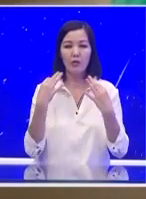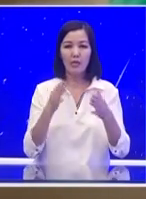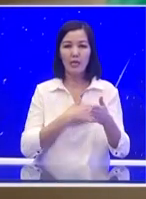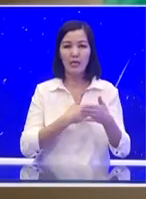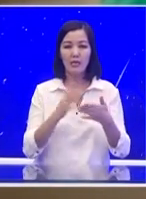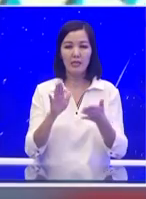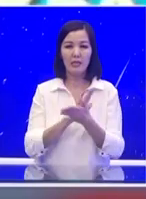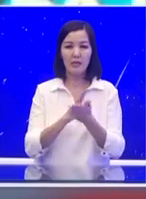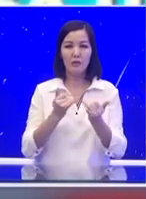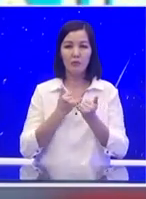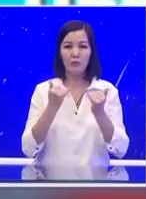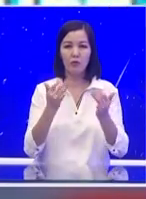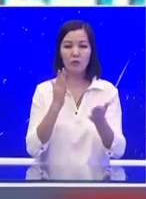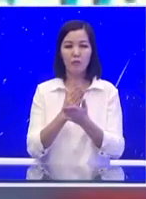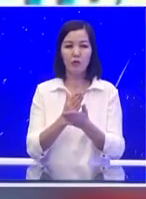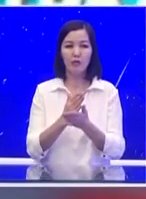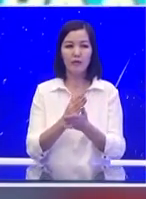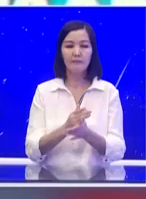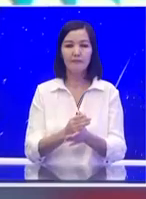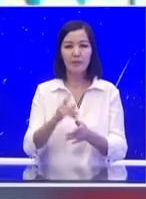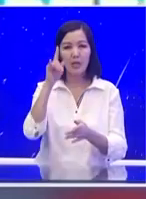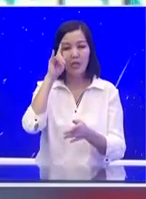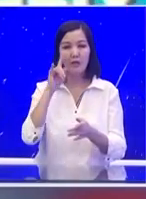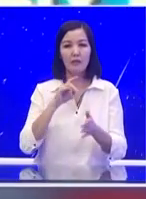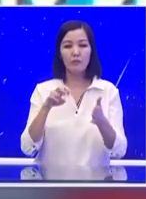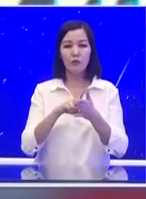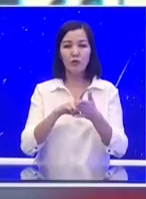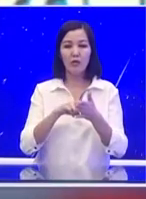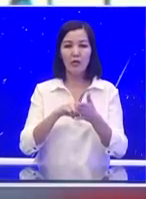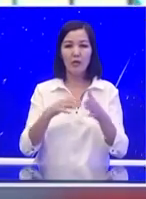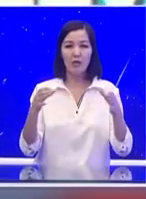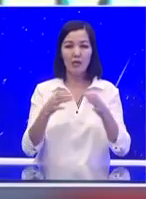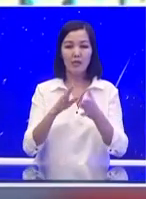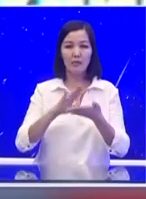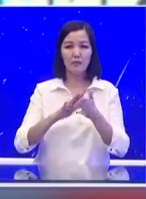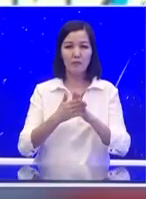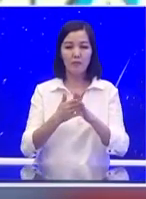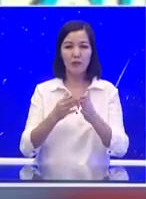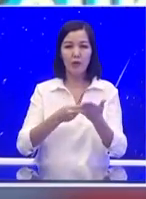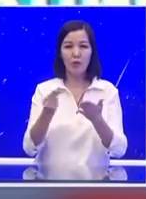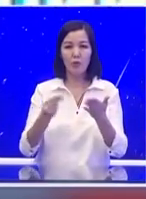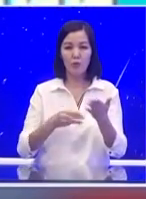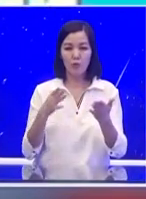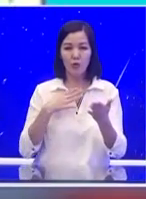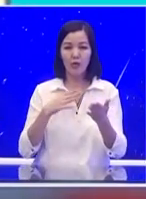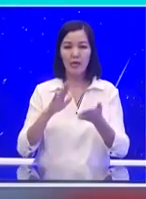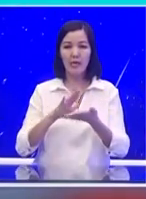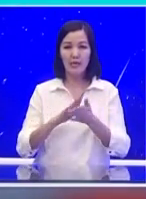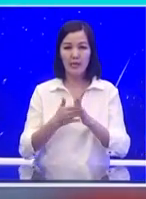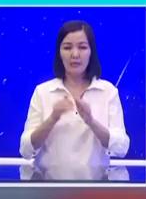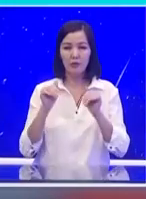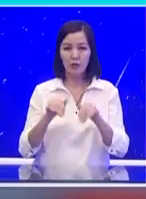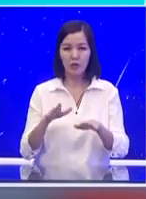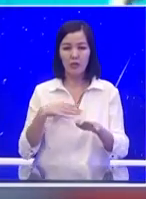таратып береді. Қазпочта акционерлік қоғаммен келісімге қол қойдық. біз келісімде келіп, енді